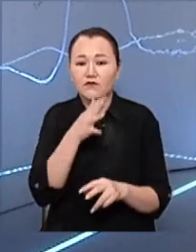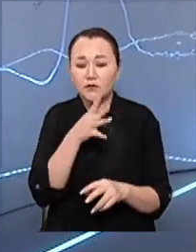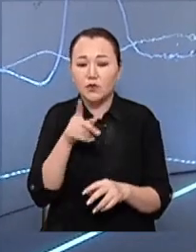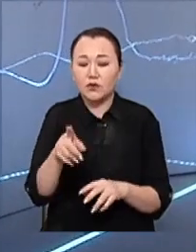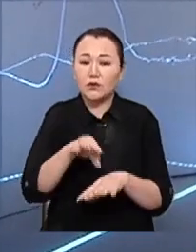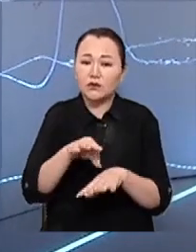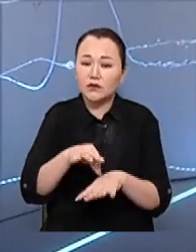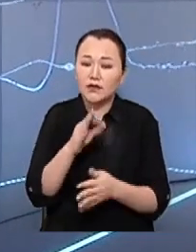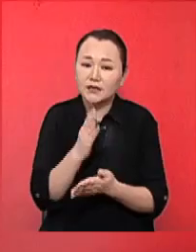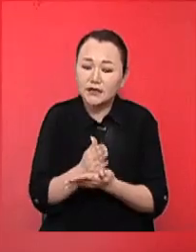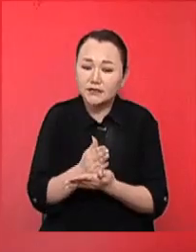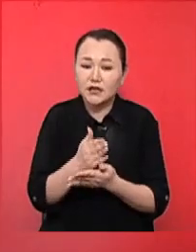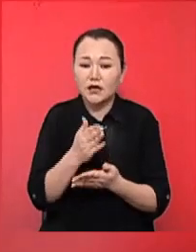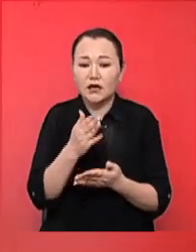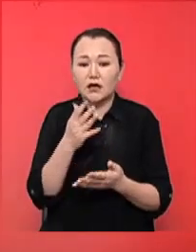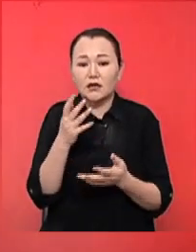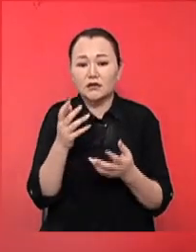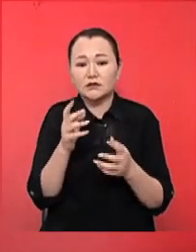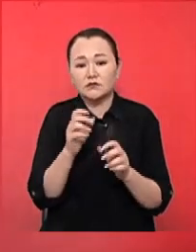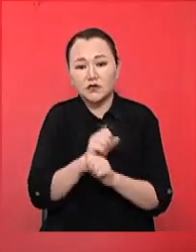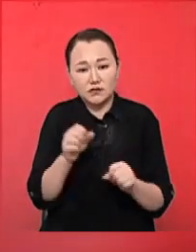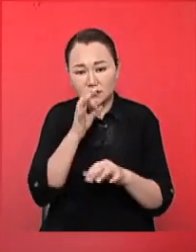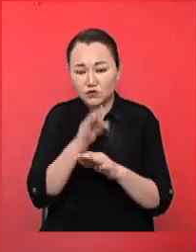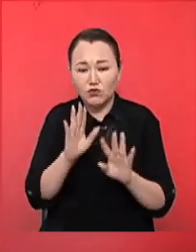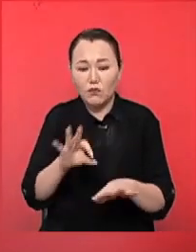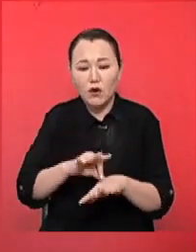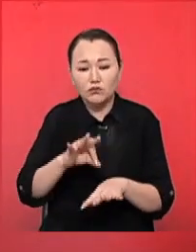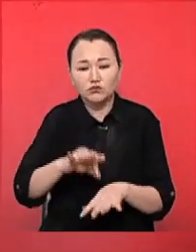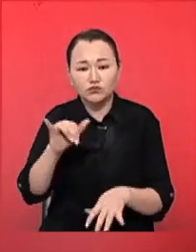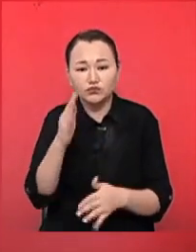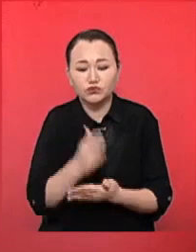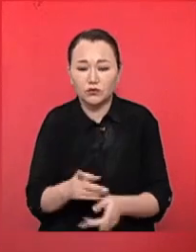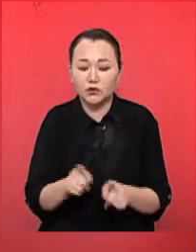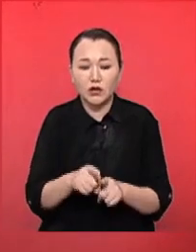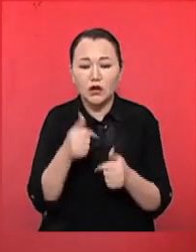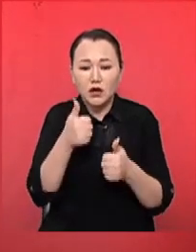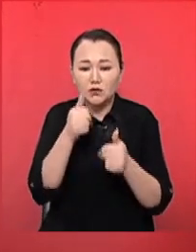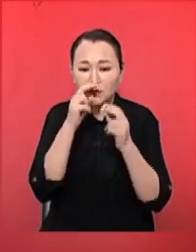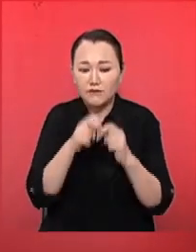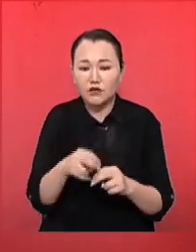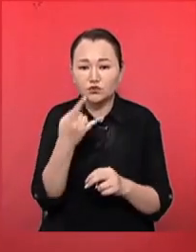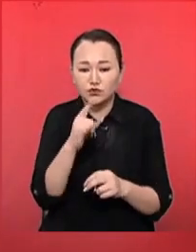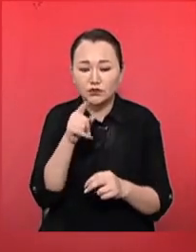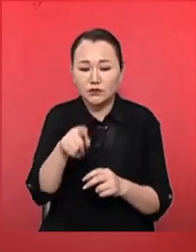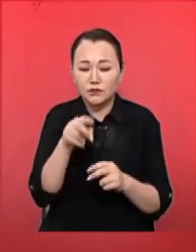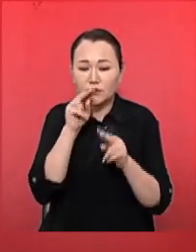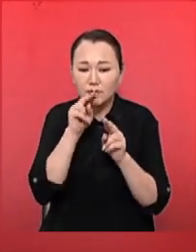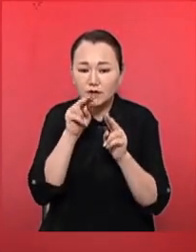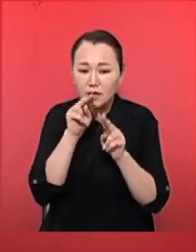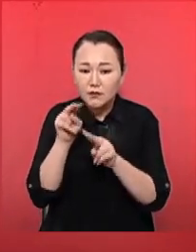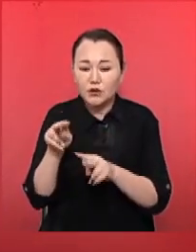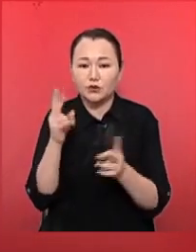ол ауруына байланысты деп те айтуға болмайды. Неге? Өйткені бұл жерде ол баланы жақсылап зерттеуіміз керек, қарауымыз керек. Сонда